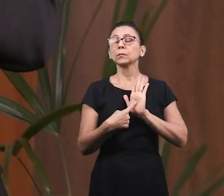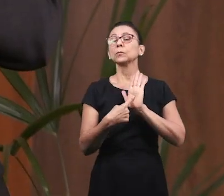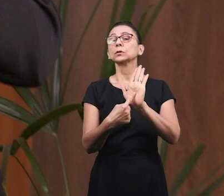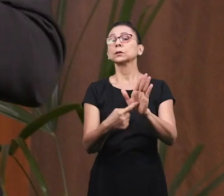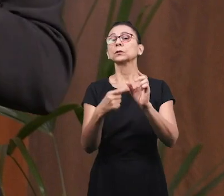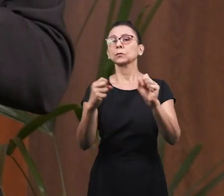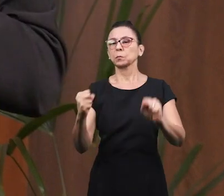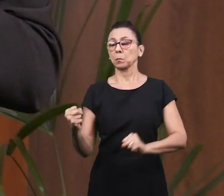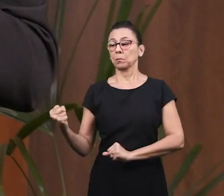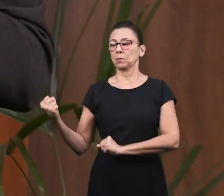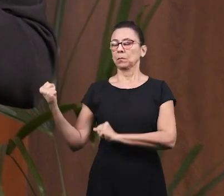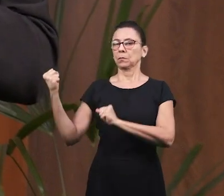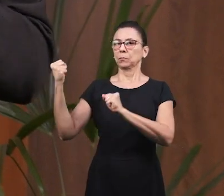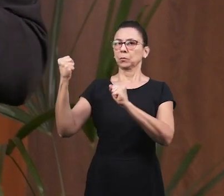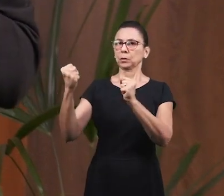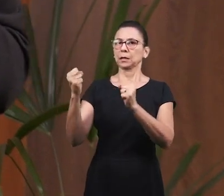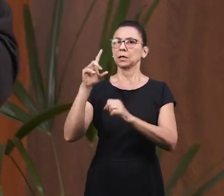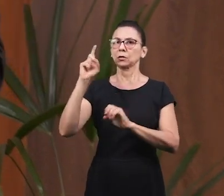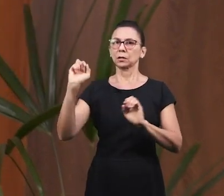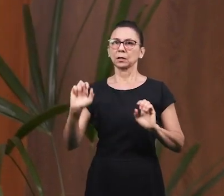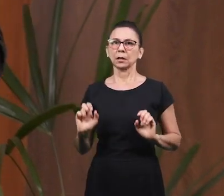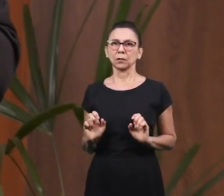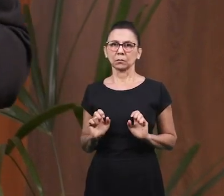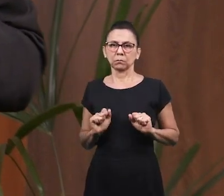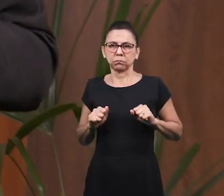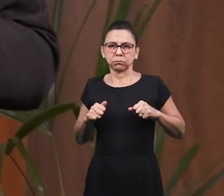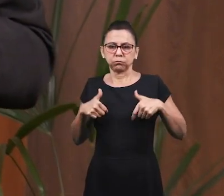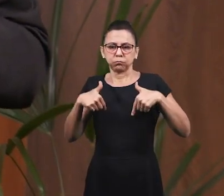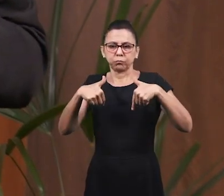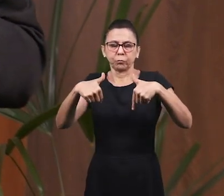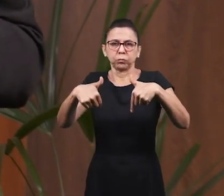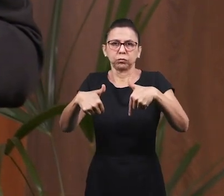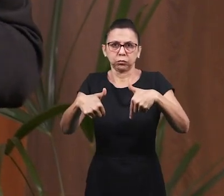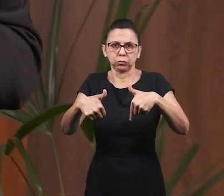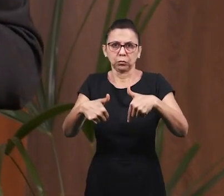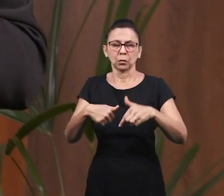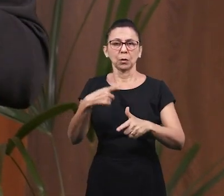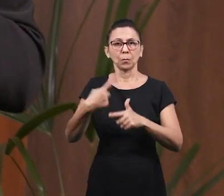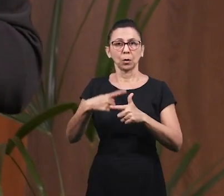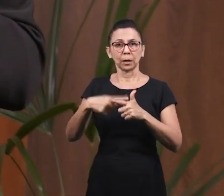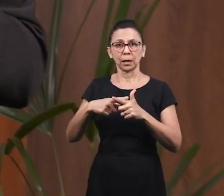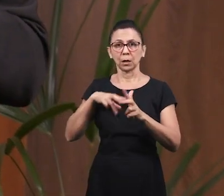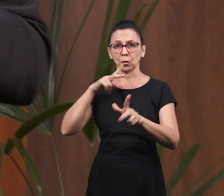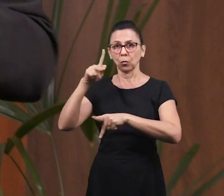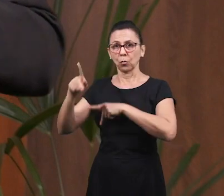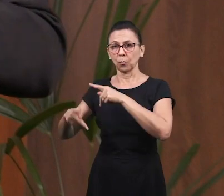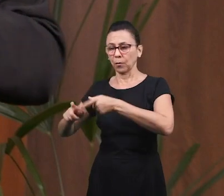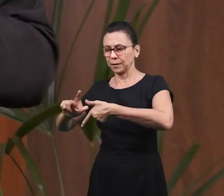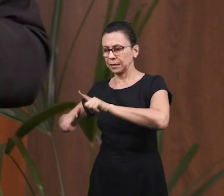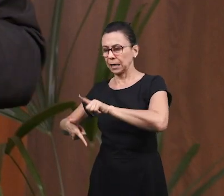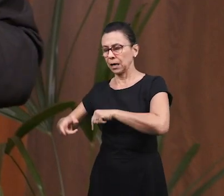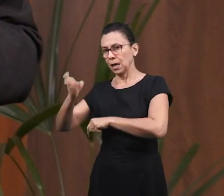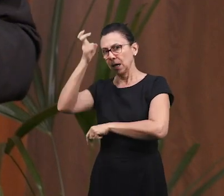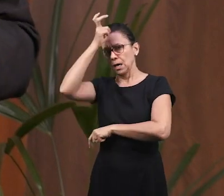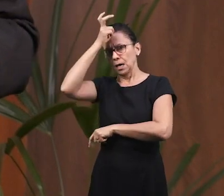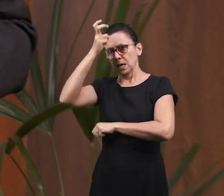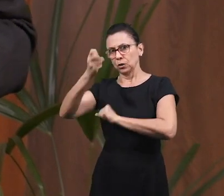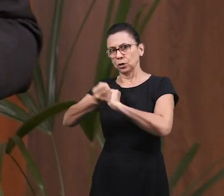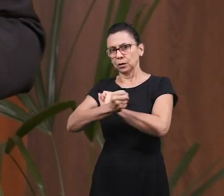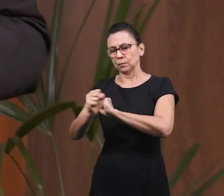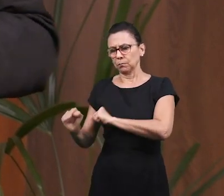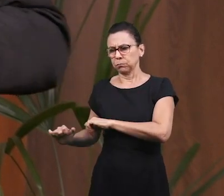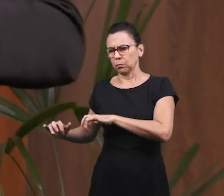de Dieu puisse habiter. Depuis la sortie d'Israël de l'Égypte jusqu'à la